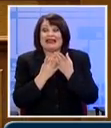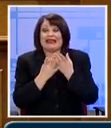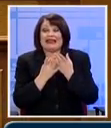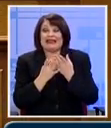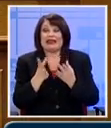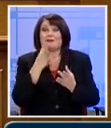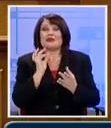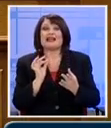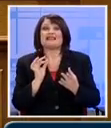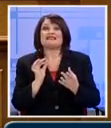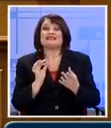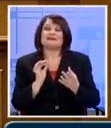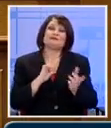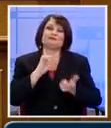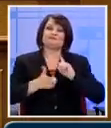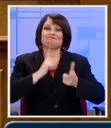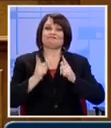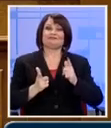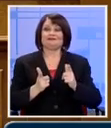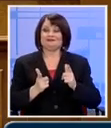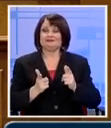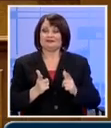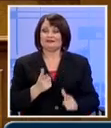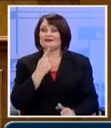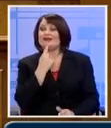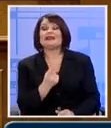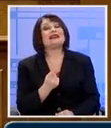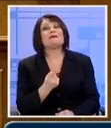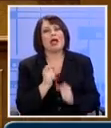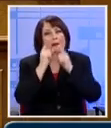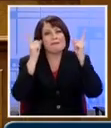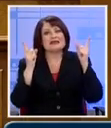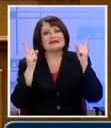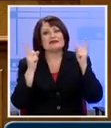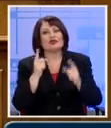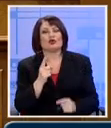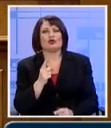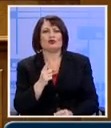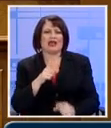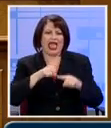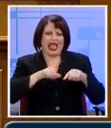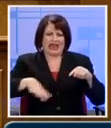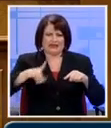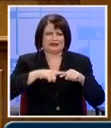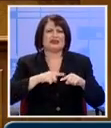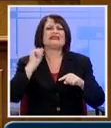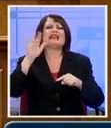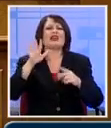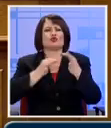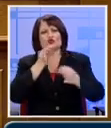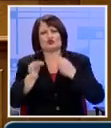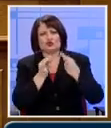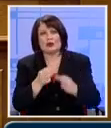πουλή, στο Ινστιτούτο Brookings λέγατε το εξής απίστευτο, απευθυνόμενος όχι σε Έλληνες, σε ξένους.